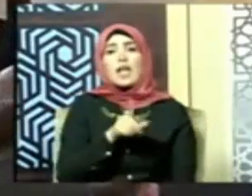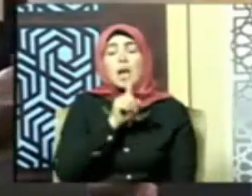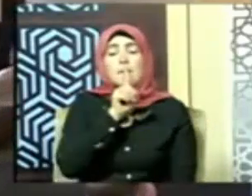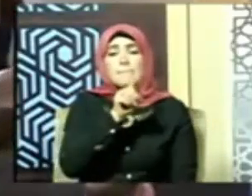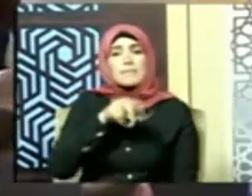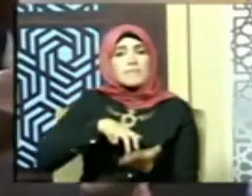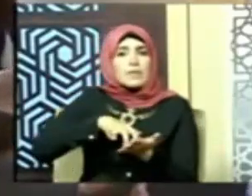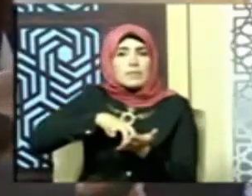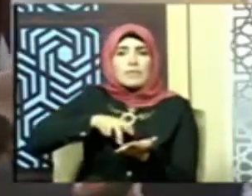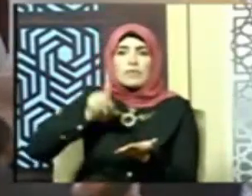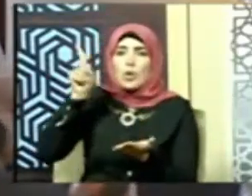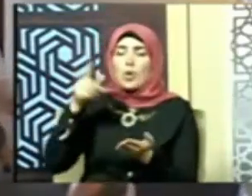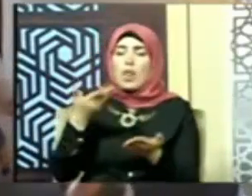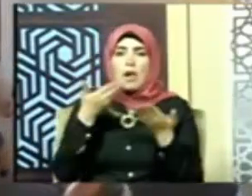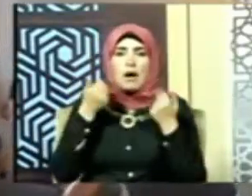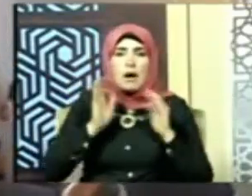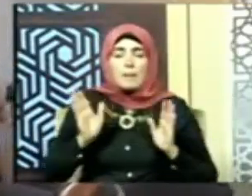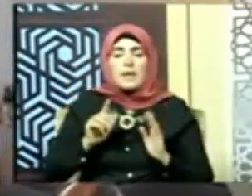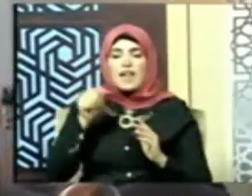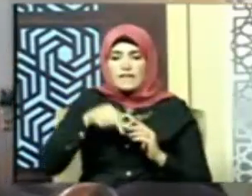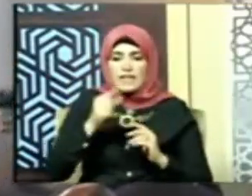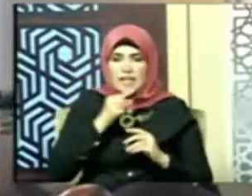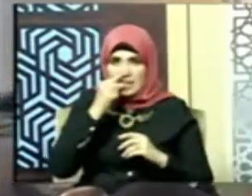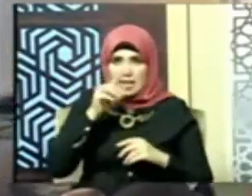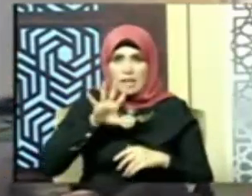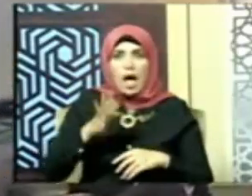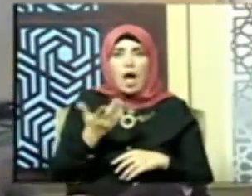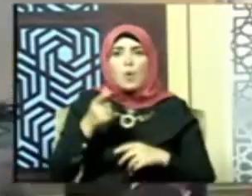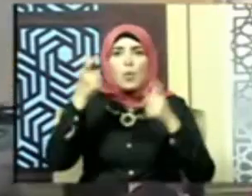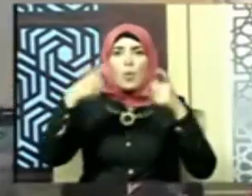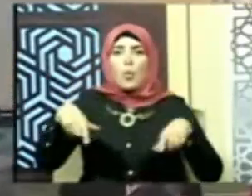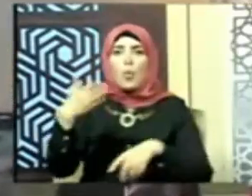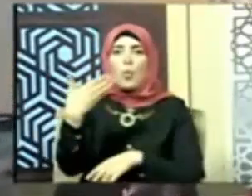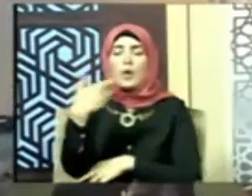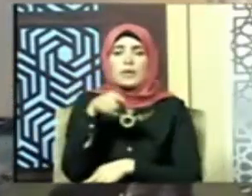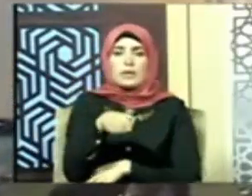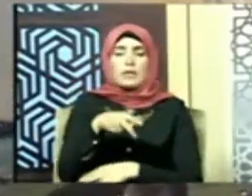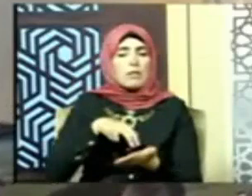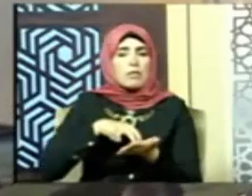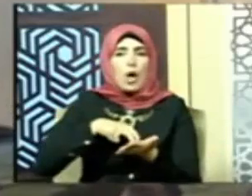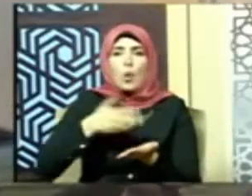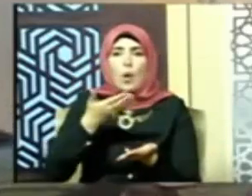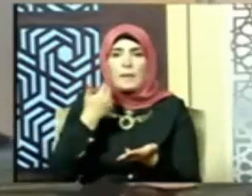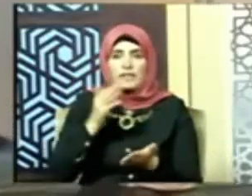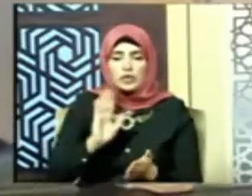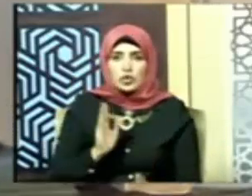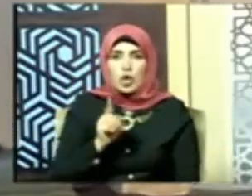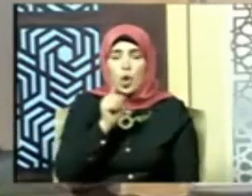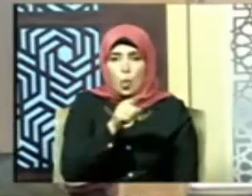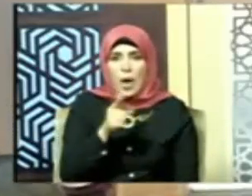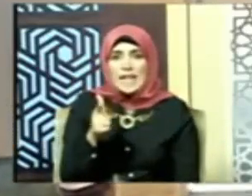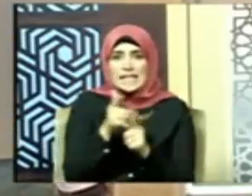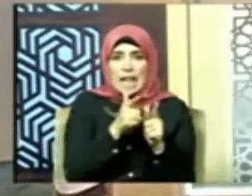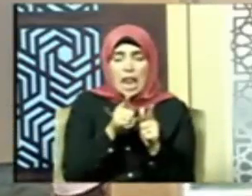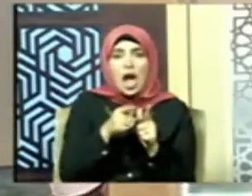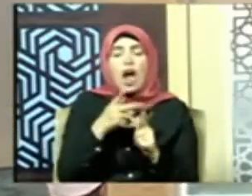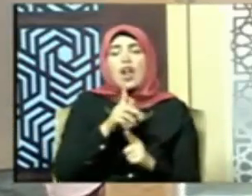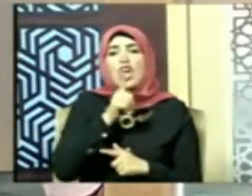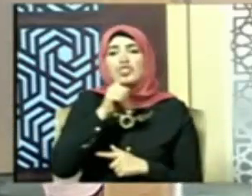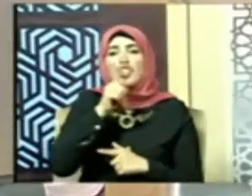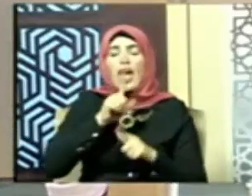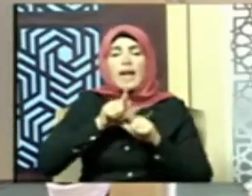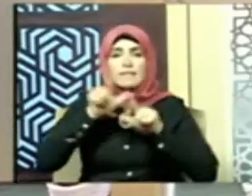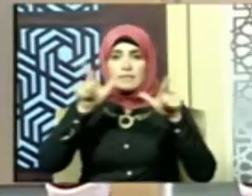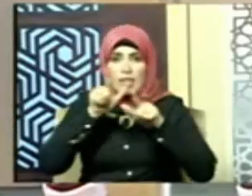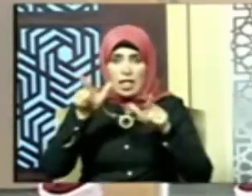يتقون الله لا في دينهم ولا في أوطانهم. وسلاح الشائعات والأكاذيب